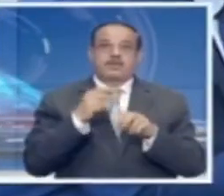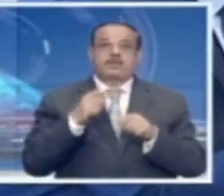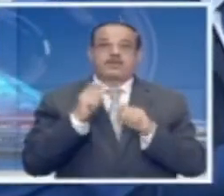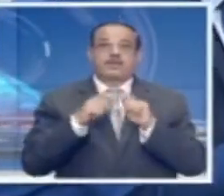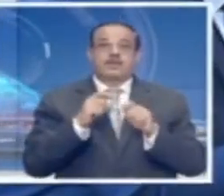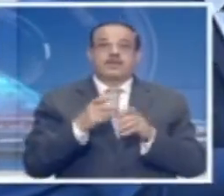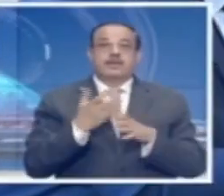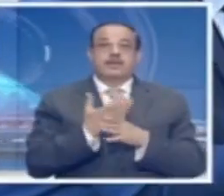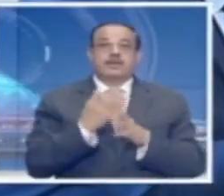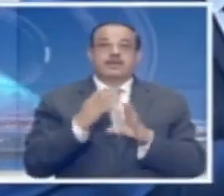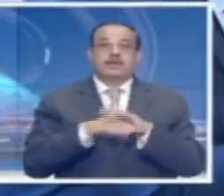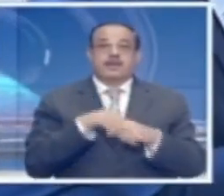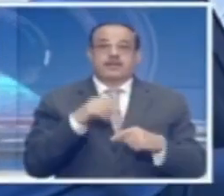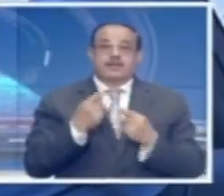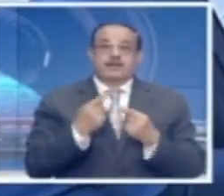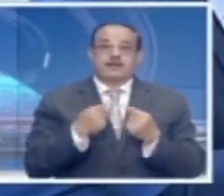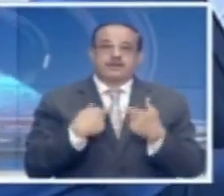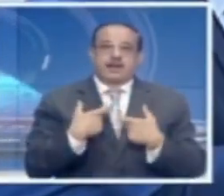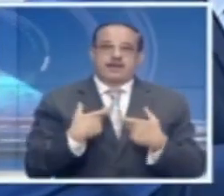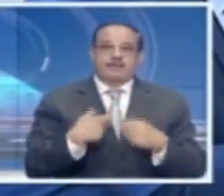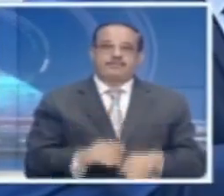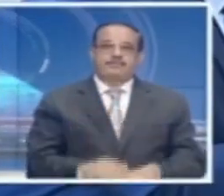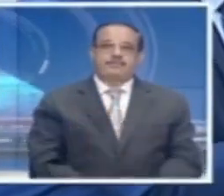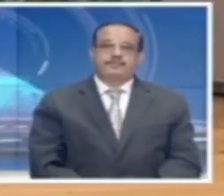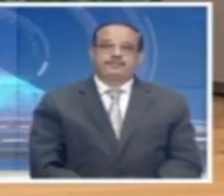الصناعات القائمة على الانتاج الزراعي.